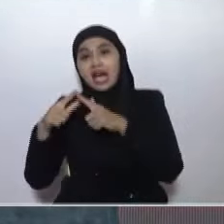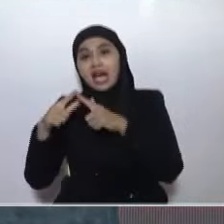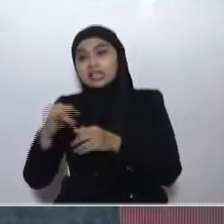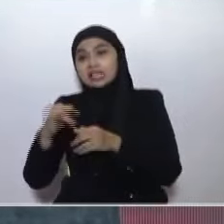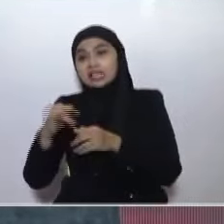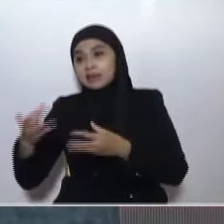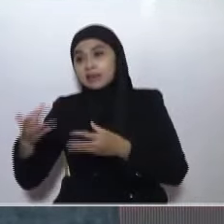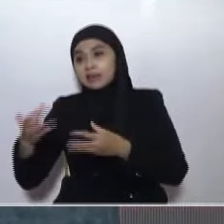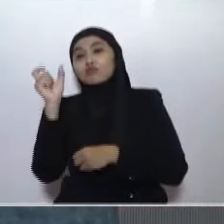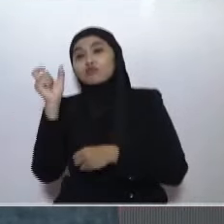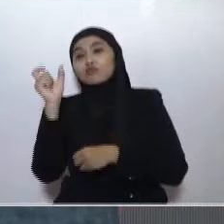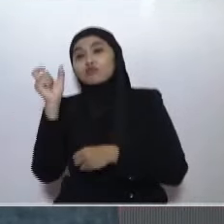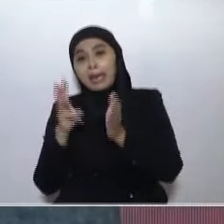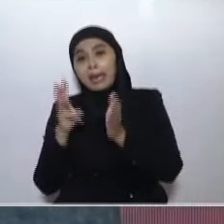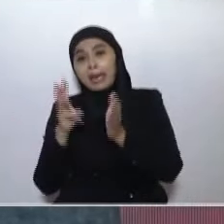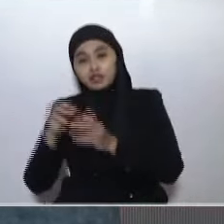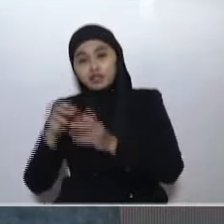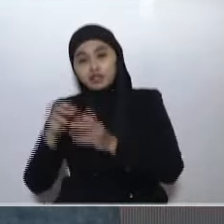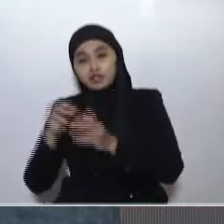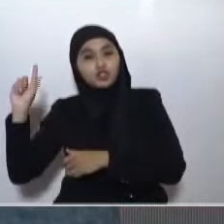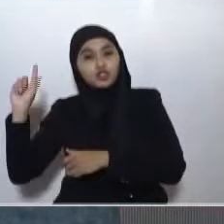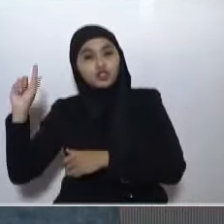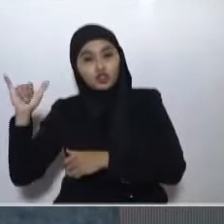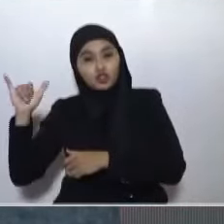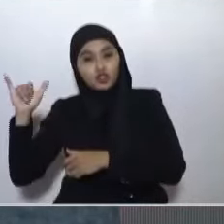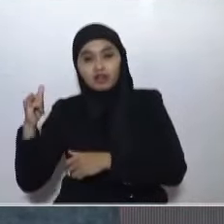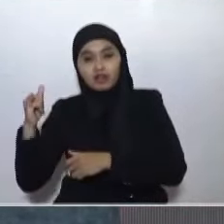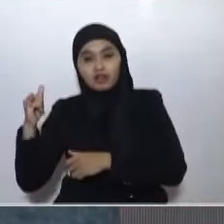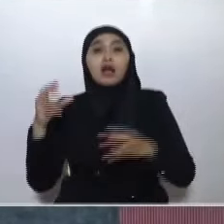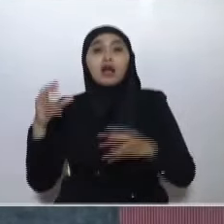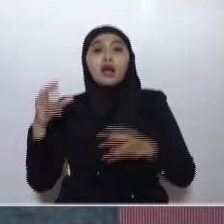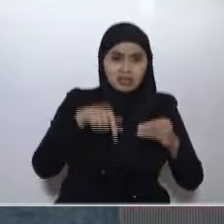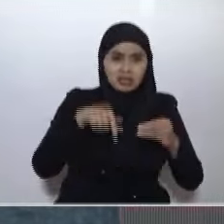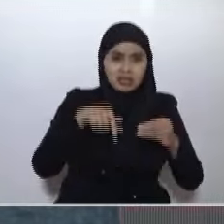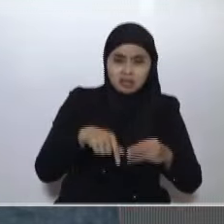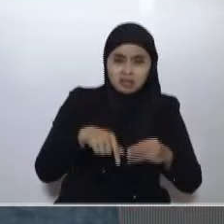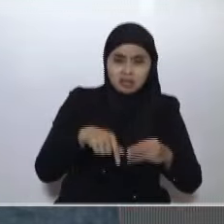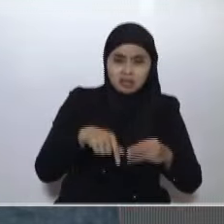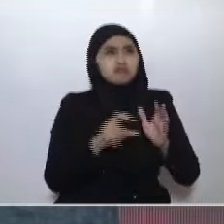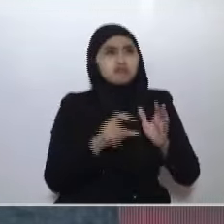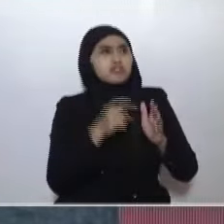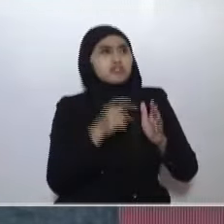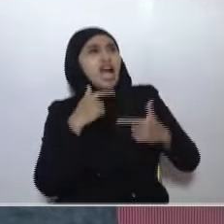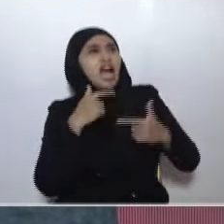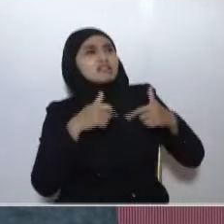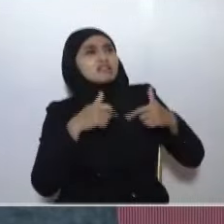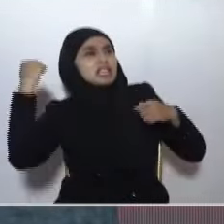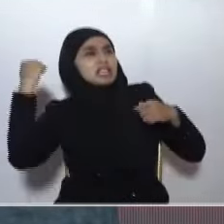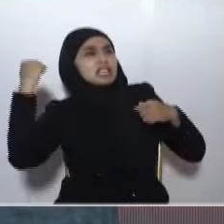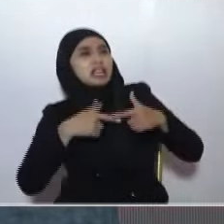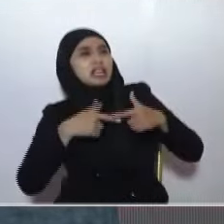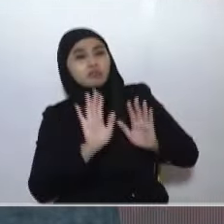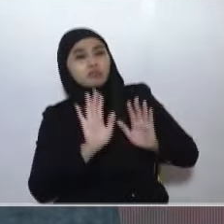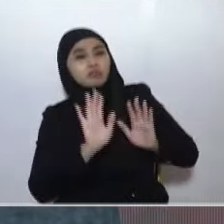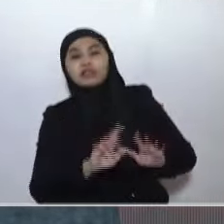itu kami ingin menekankan Pilgup kali ini bukan hanya persoalan Andika Hendi tapi kita ingin semuanya Perkasa baik